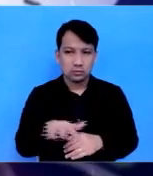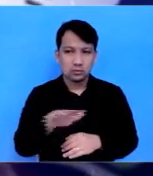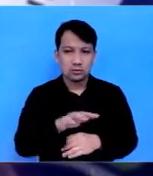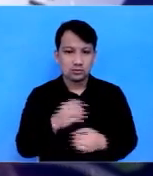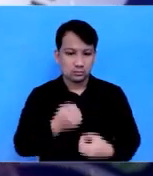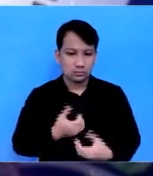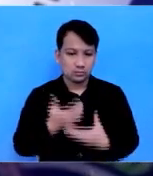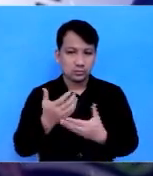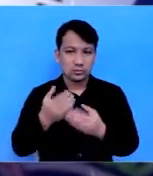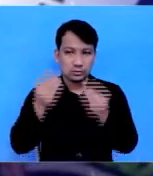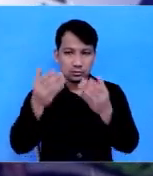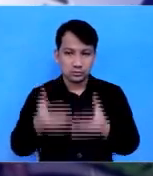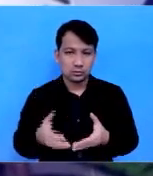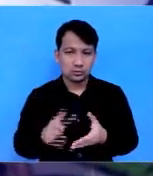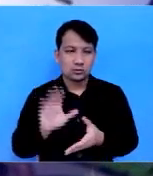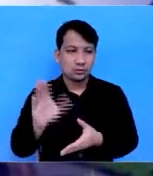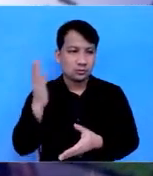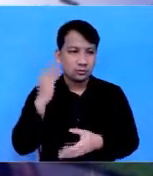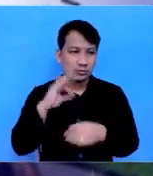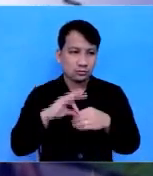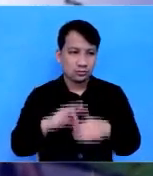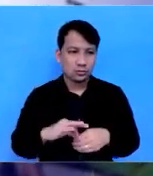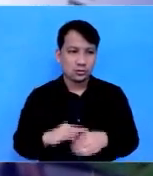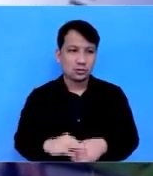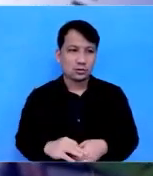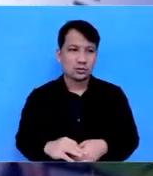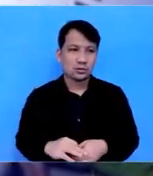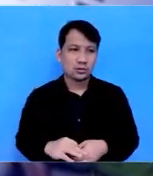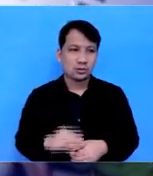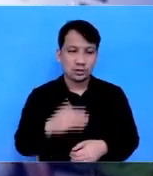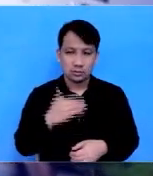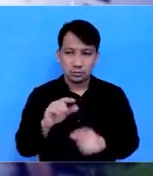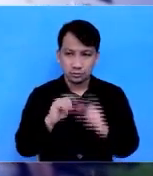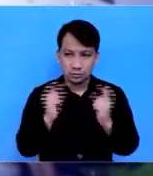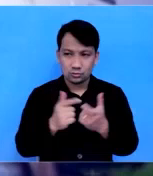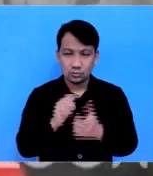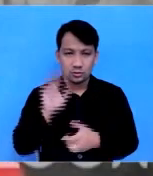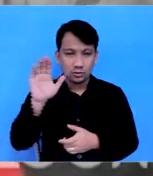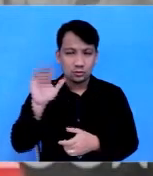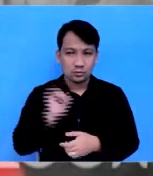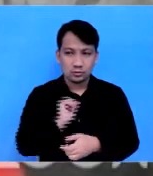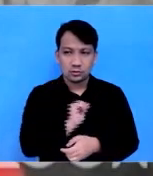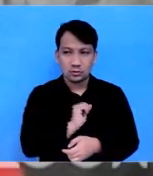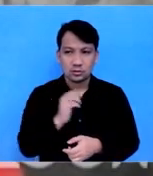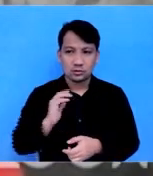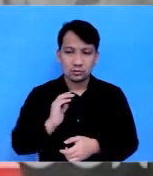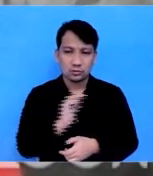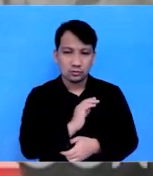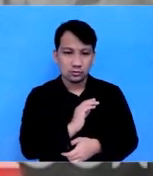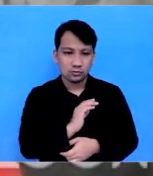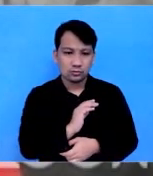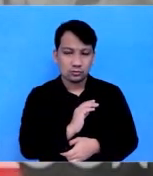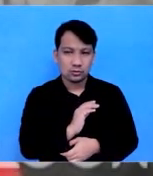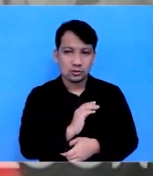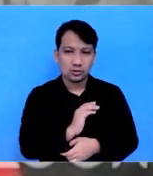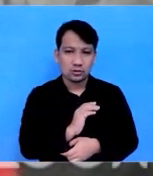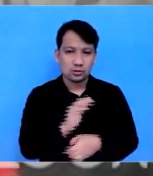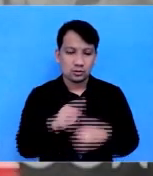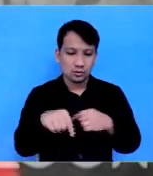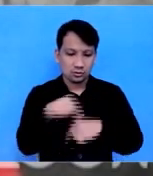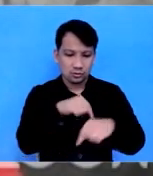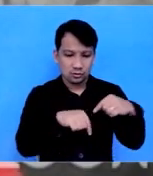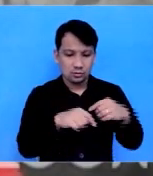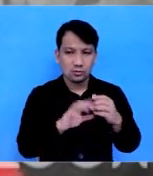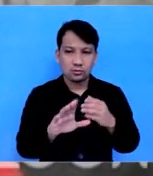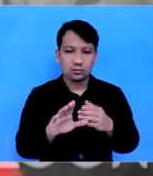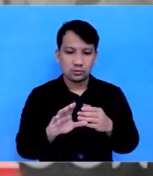ng mga nagsilbi noong eleksyon. Aapila raw ang grupo ng mga guro sa Senado at Kamara para i-override o baligtarin ang